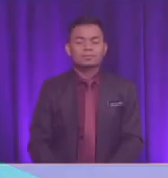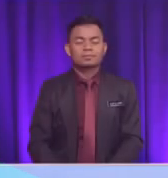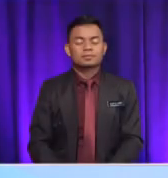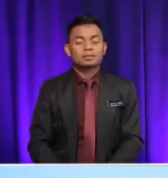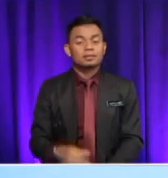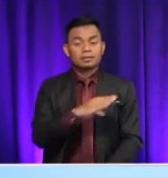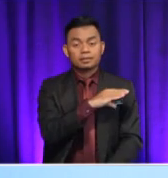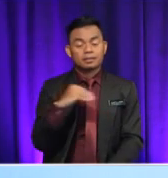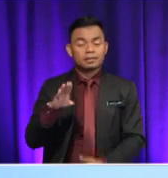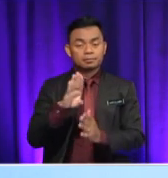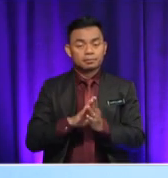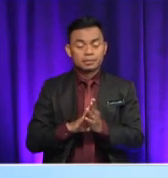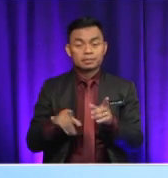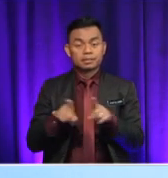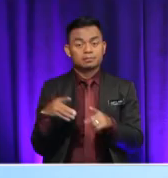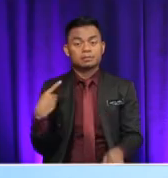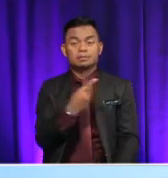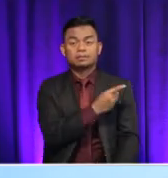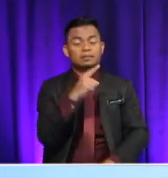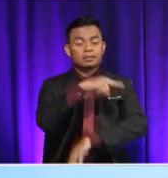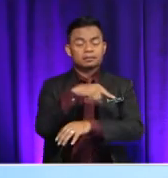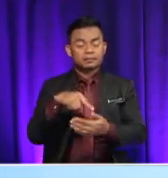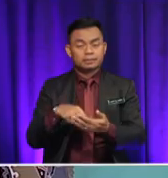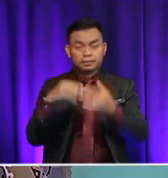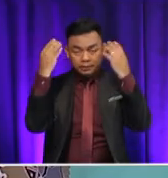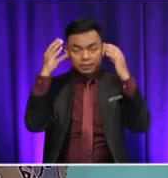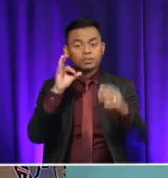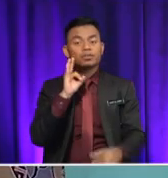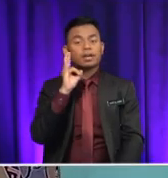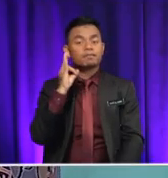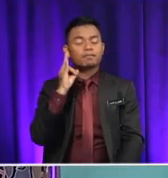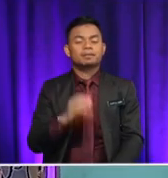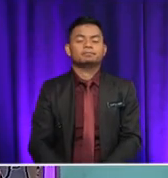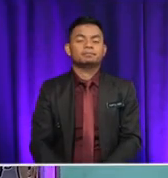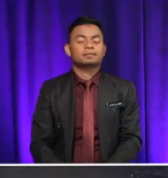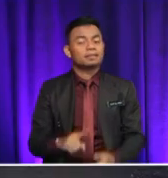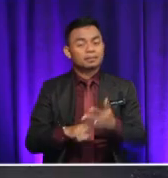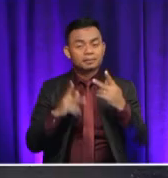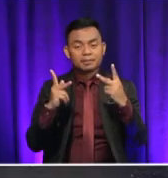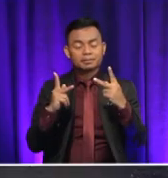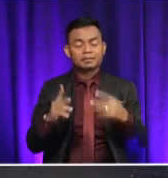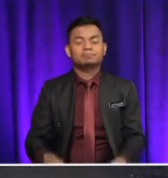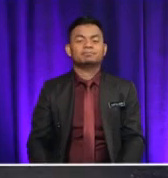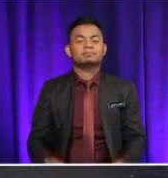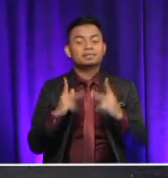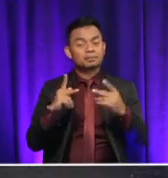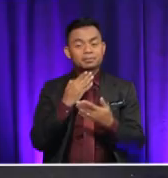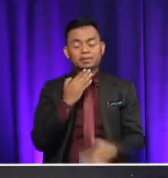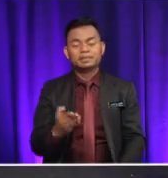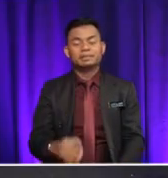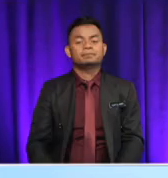dan bersama kita pada hari ini adalah cek go Fazi Hai Cikgu Apa kabar baik oke